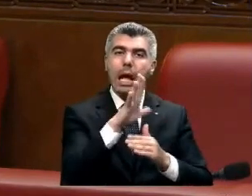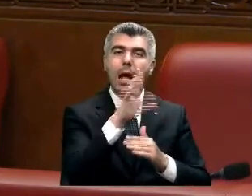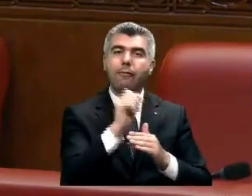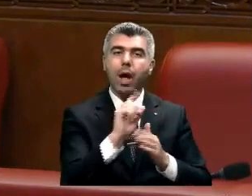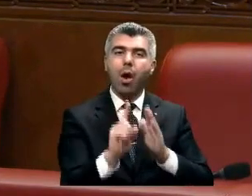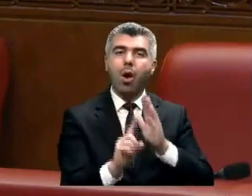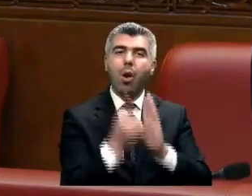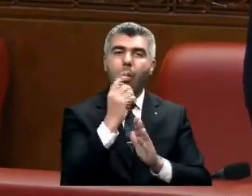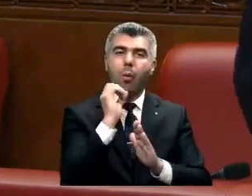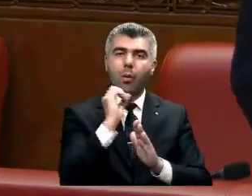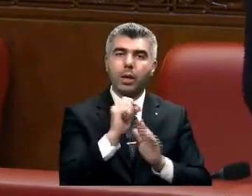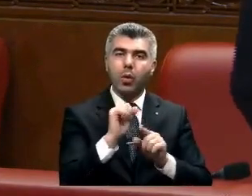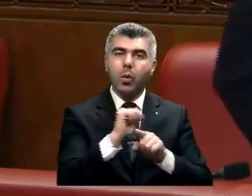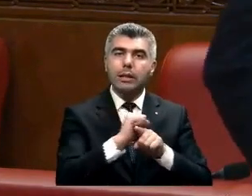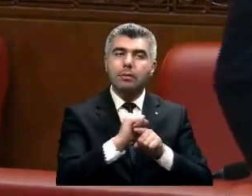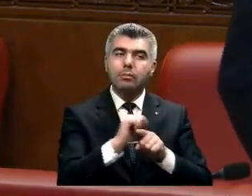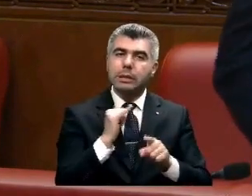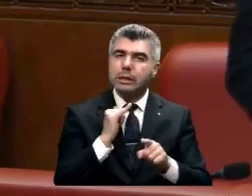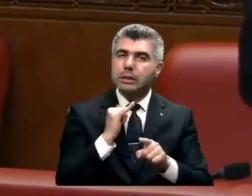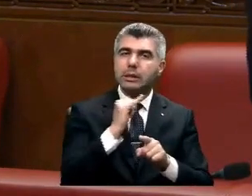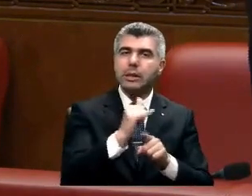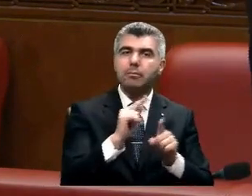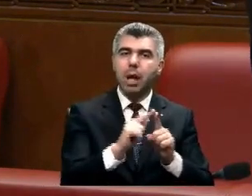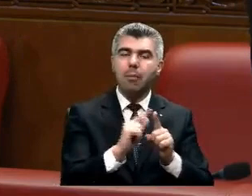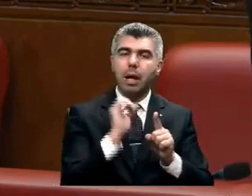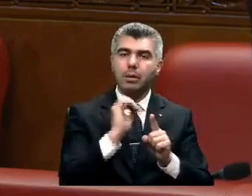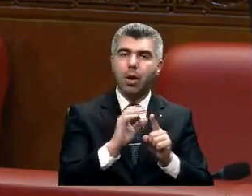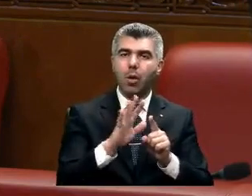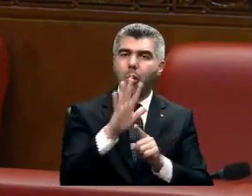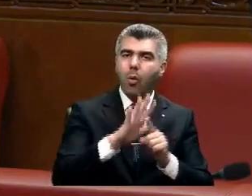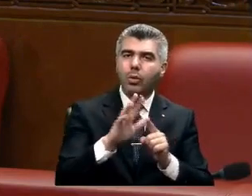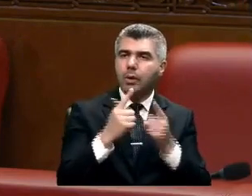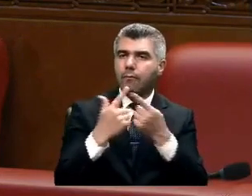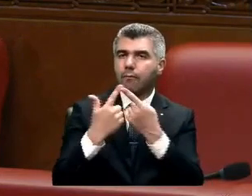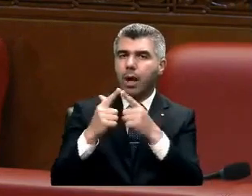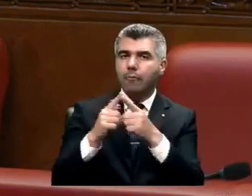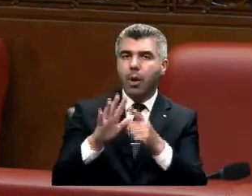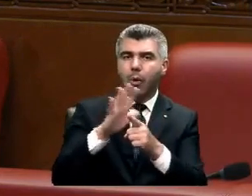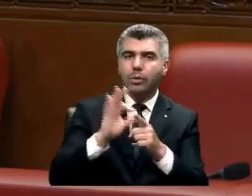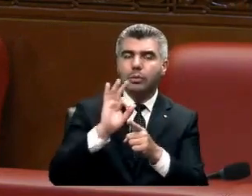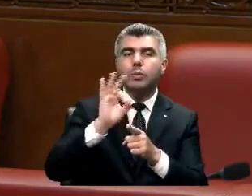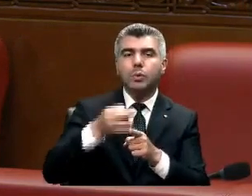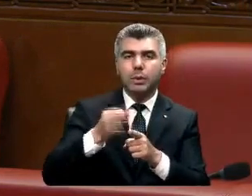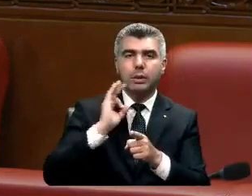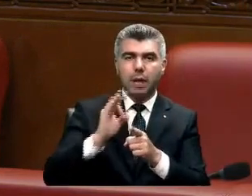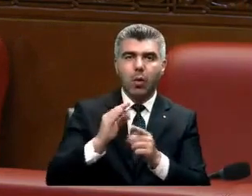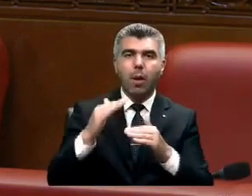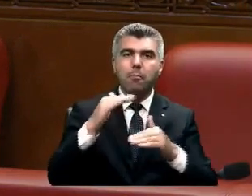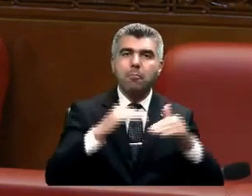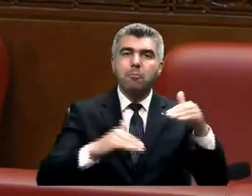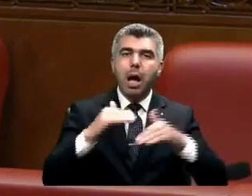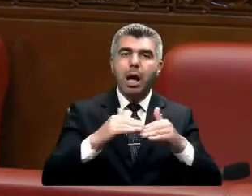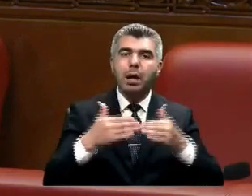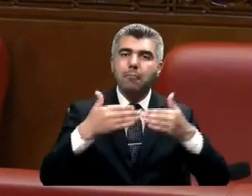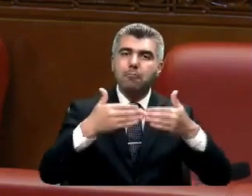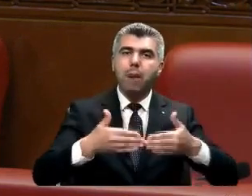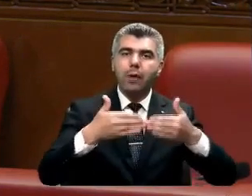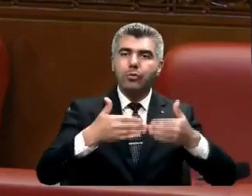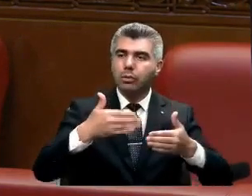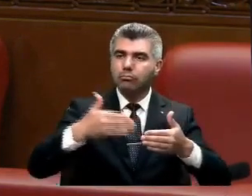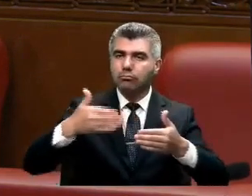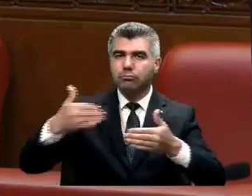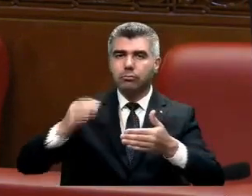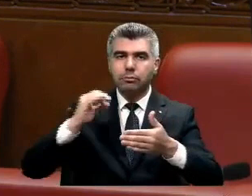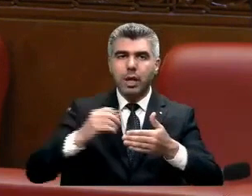نظرا لاجمال عرض التكوين المستمر للمعهد على معظم تكوينات المطلوبه في مجال البحري والمنائي سواء